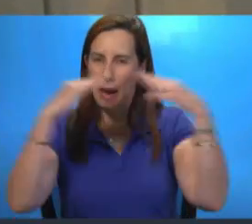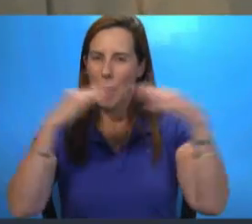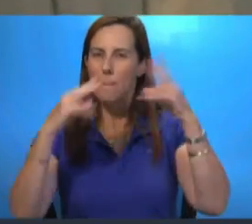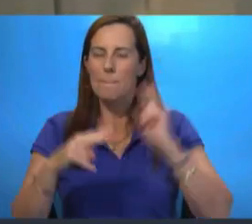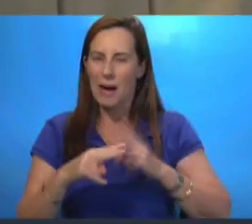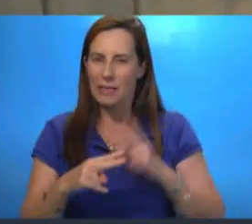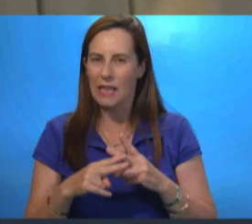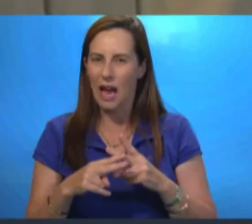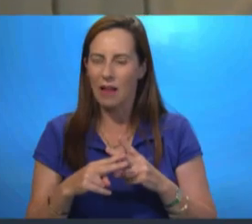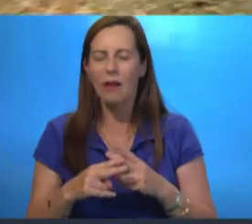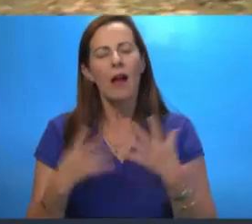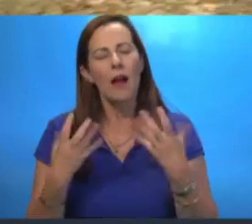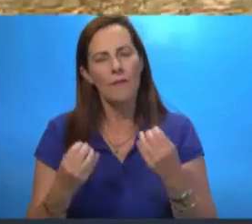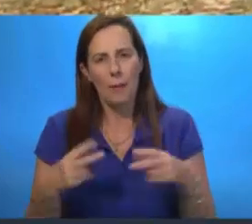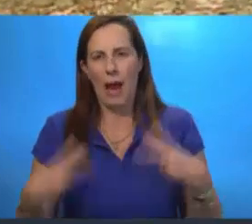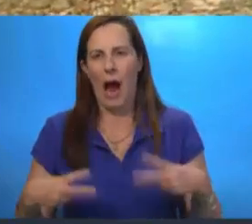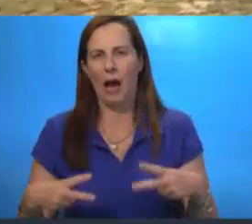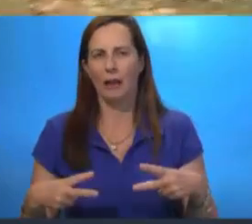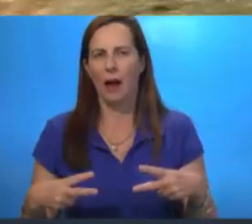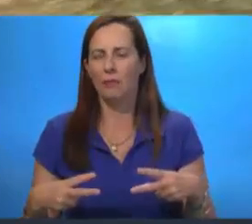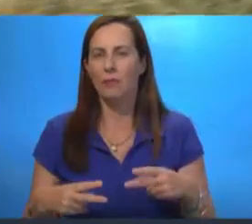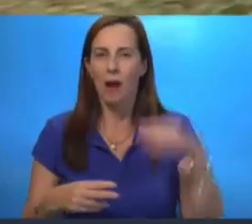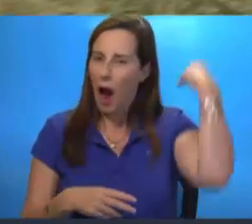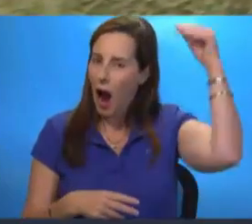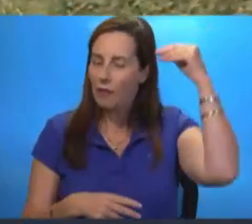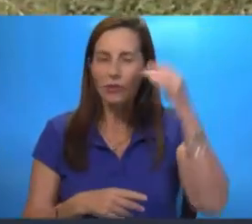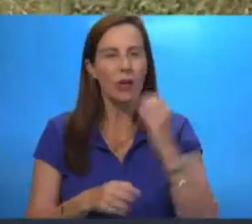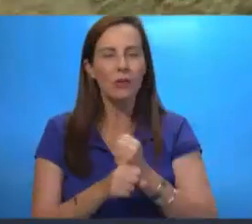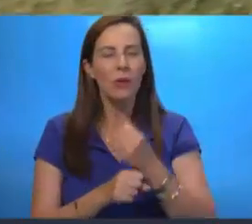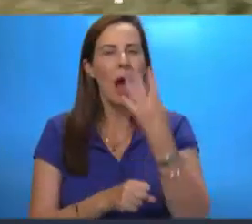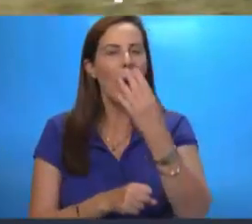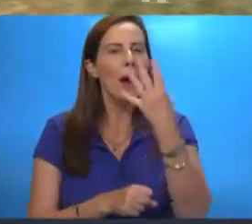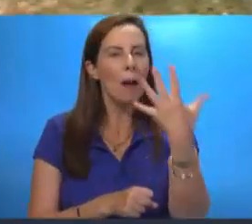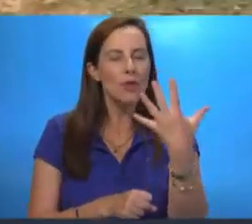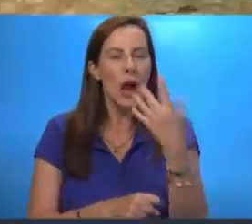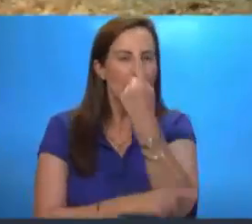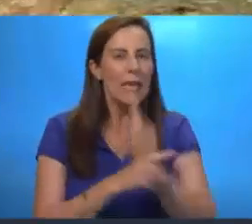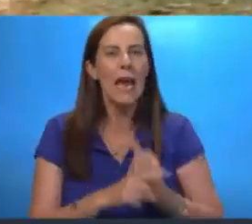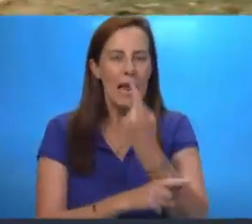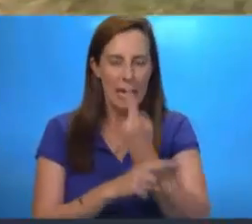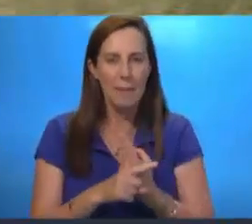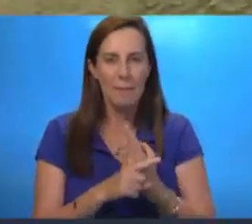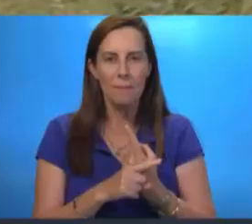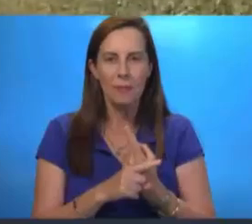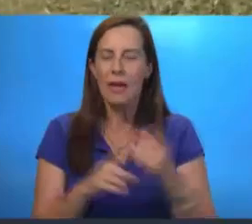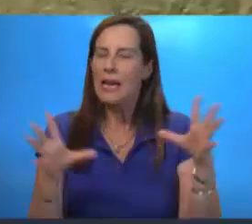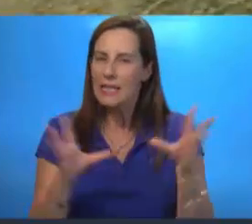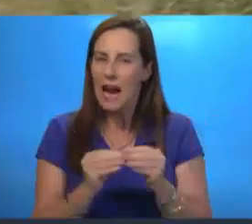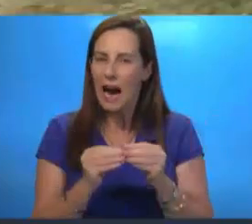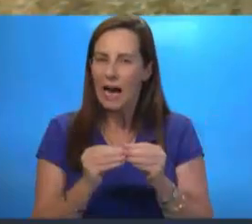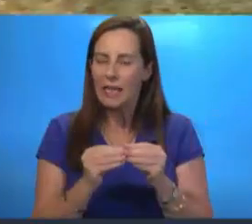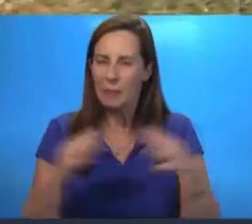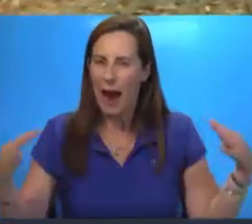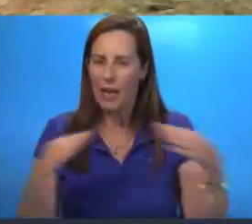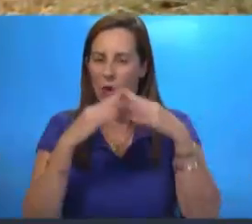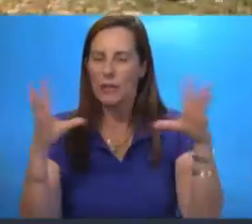ברזל והרבה חרדה. הפלסטינים שיגרו לפחות 4-5 טילים שיחד עם העירות, יחד עם